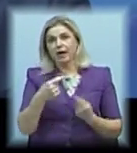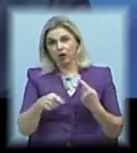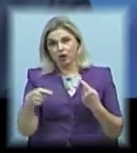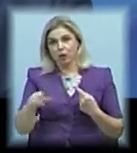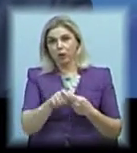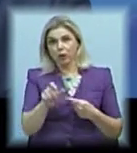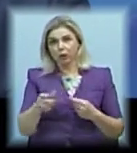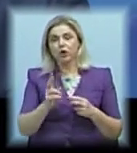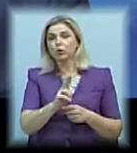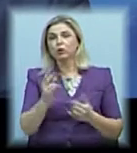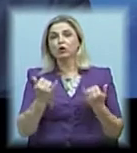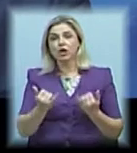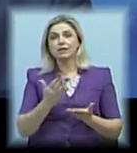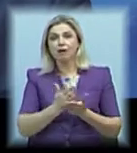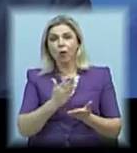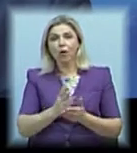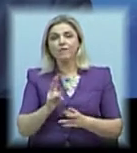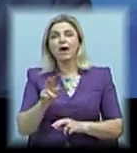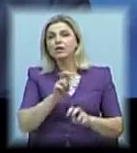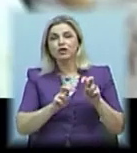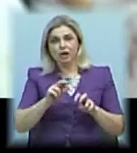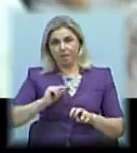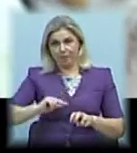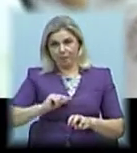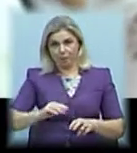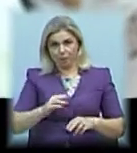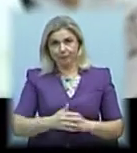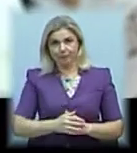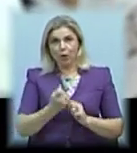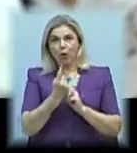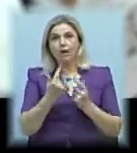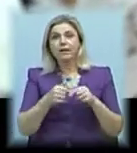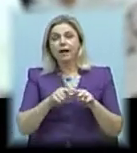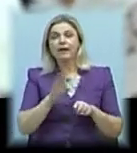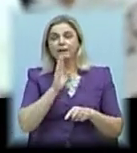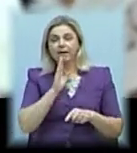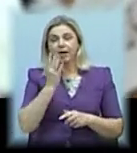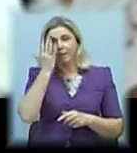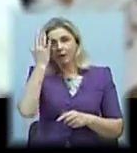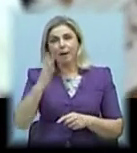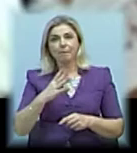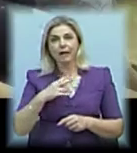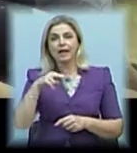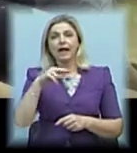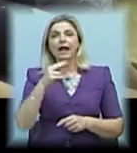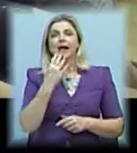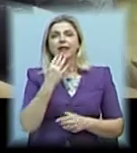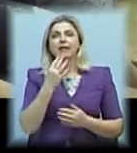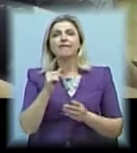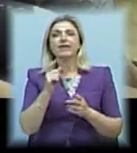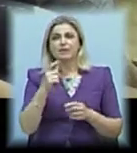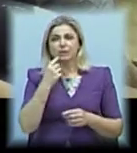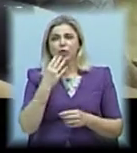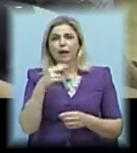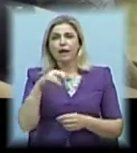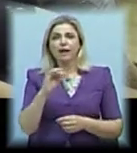людям, які зараз знаходяться в процесі профорієнтації. 11-класниця Яна Касюкова мріє бути лінгвістом. Дівчина каже, не